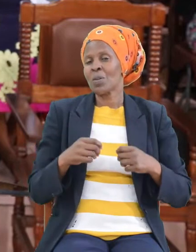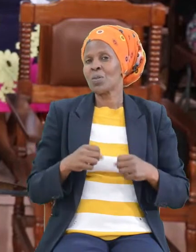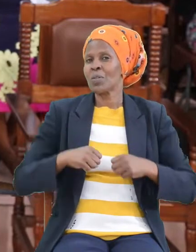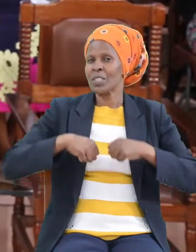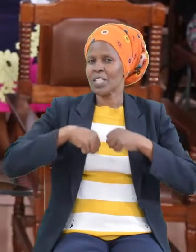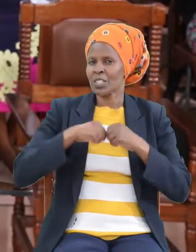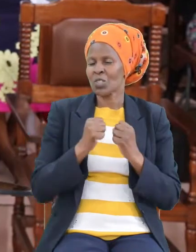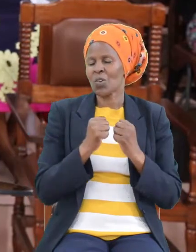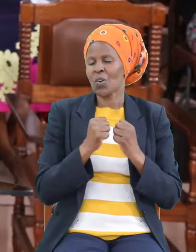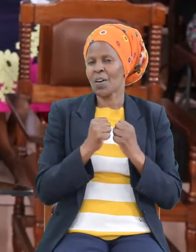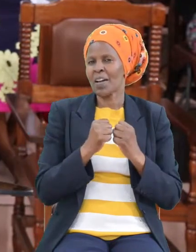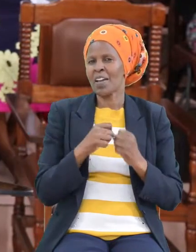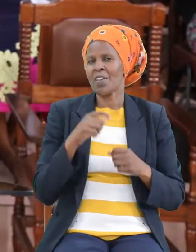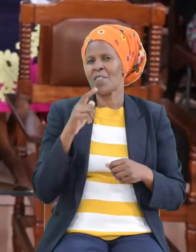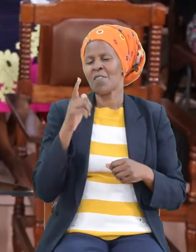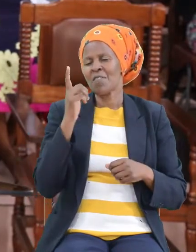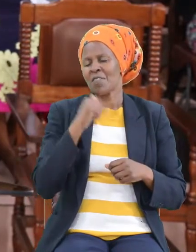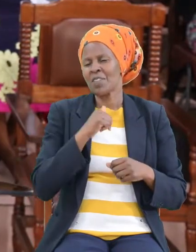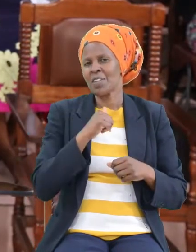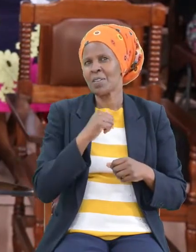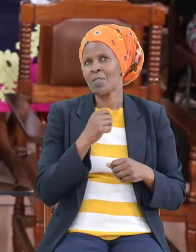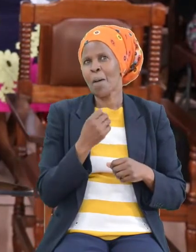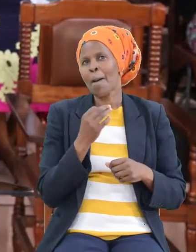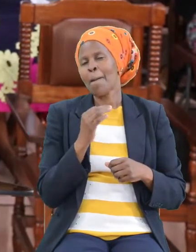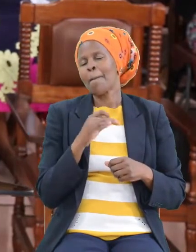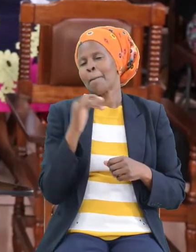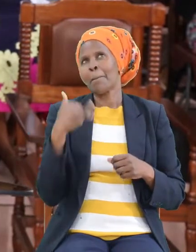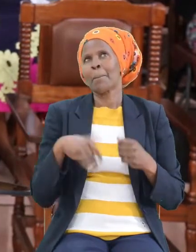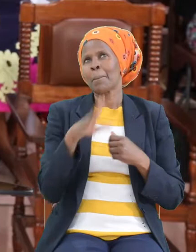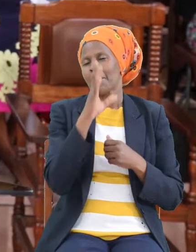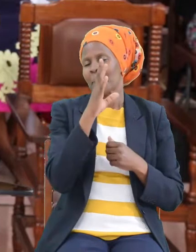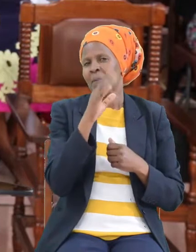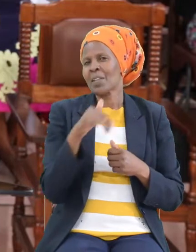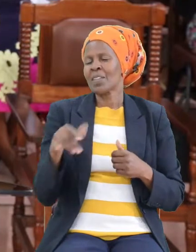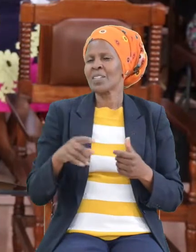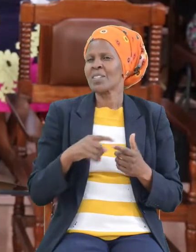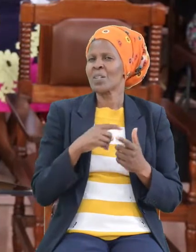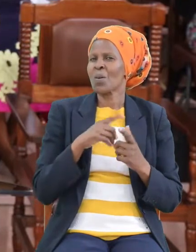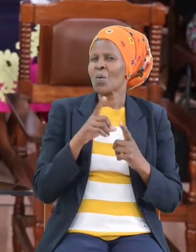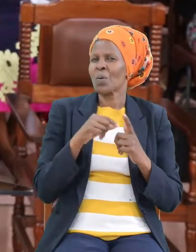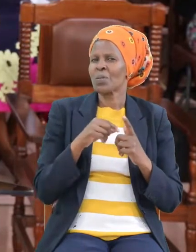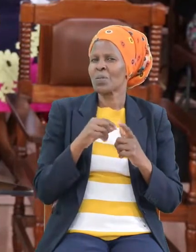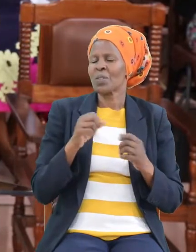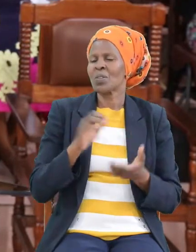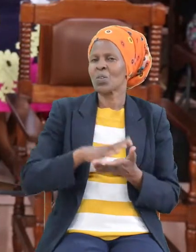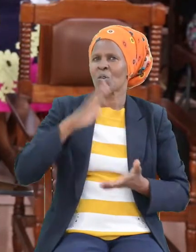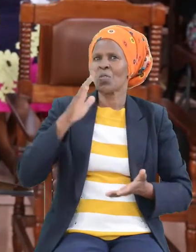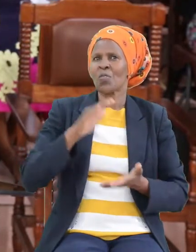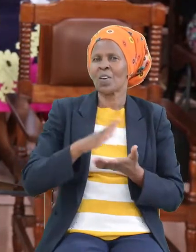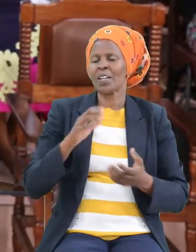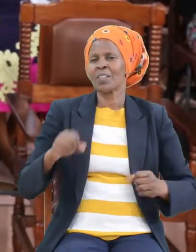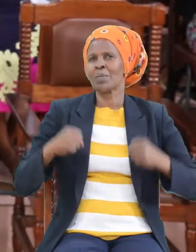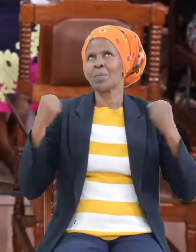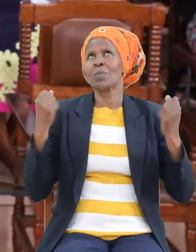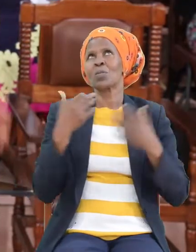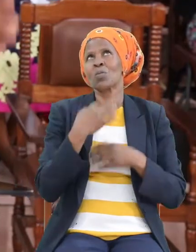watakuja kuharibiwa na Mungu, na haya mambo yataonyesha utukufu na ukuu